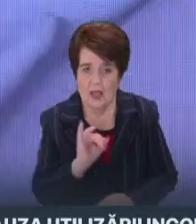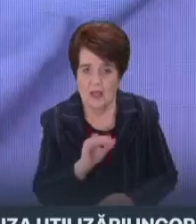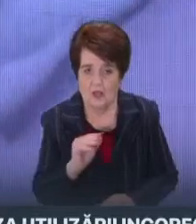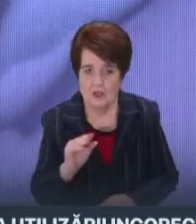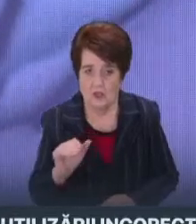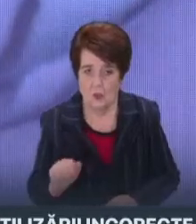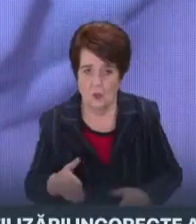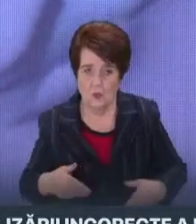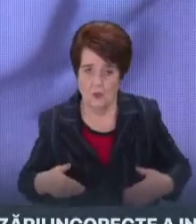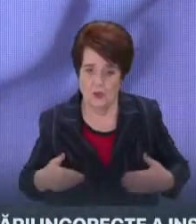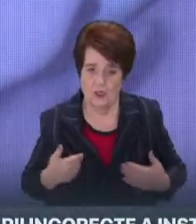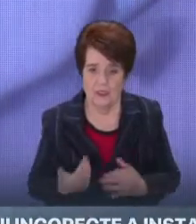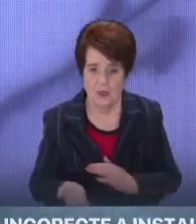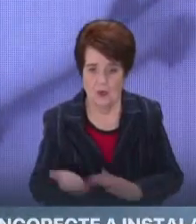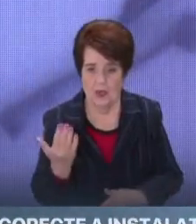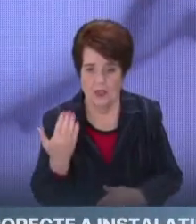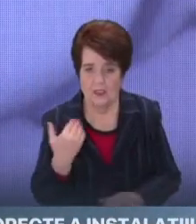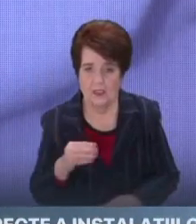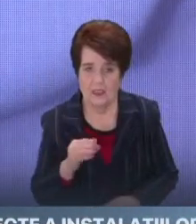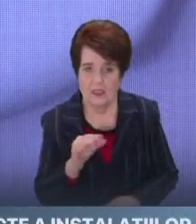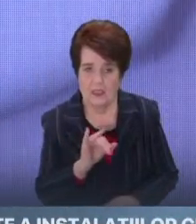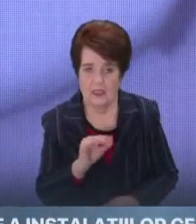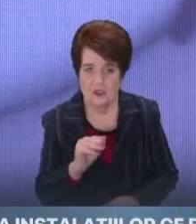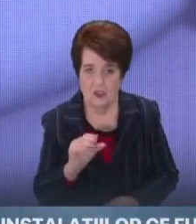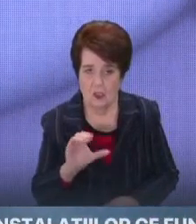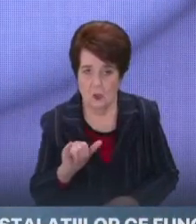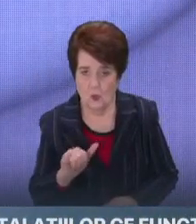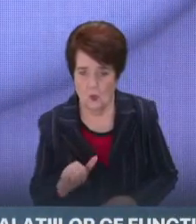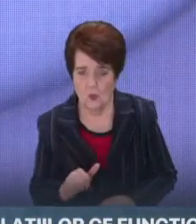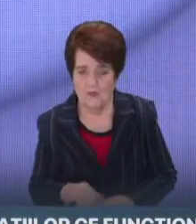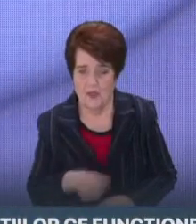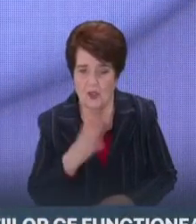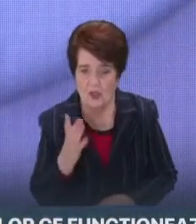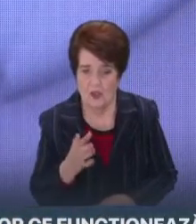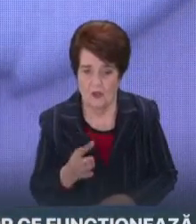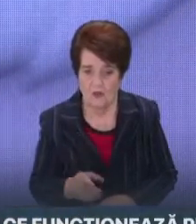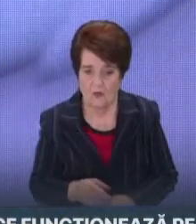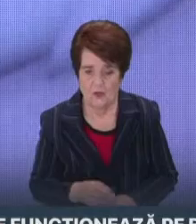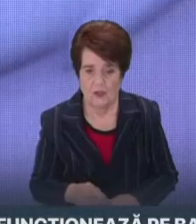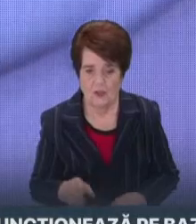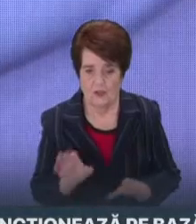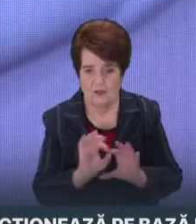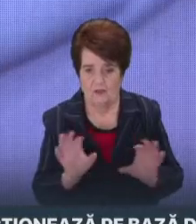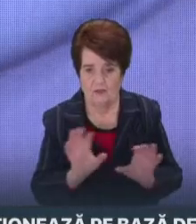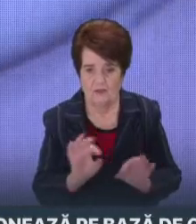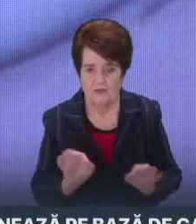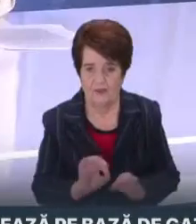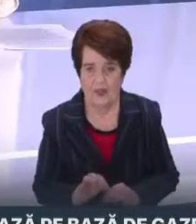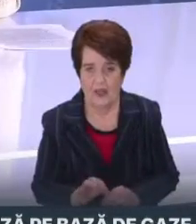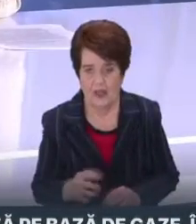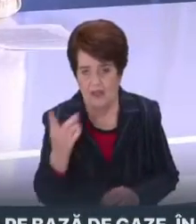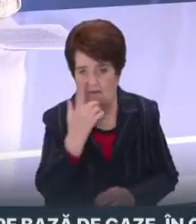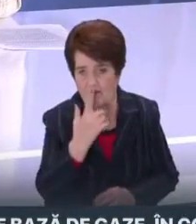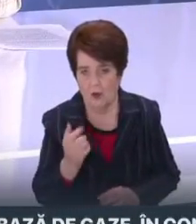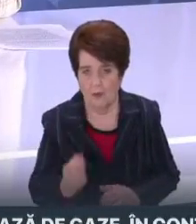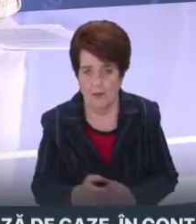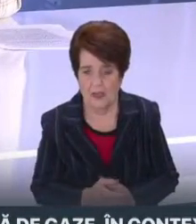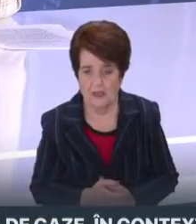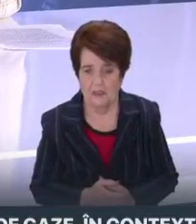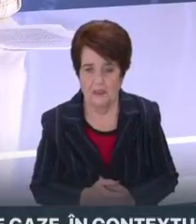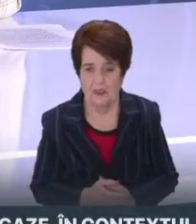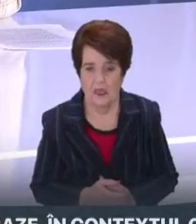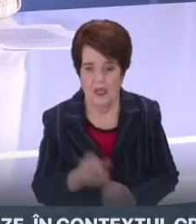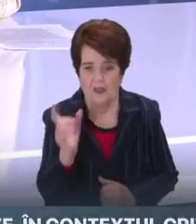ziua! Recent, IGSU a realizat un spot prin intermediul căruia informează și atenționează